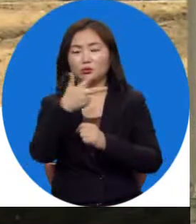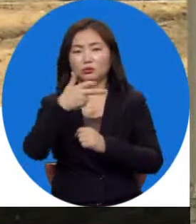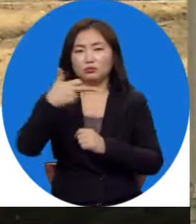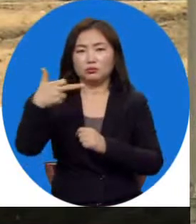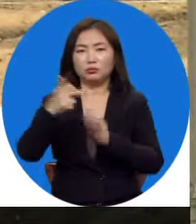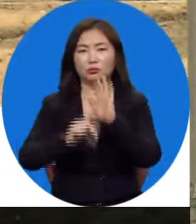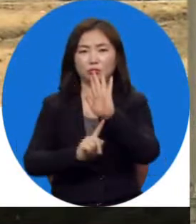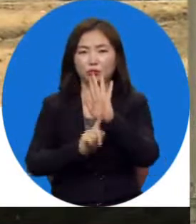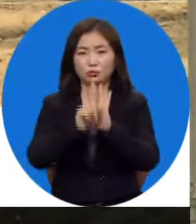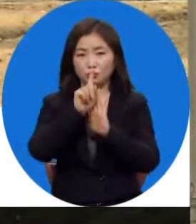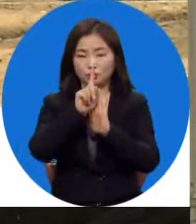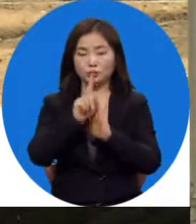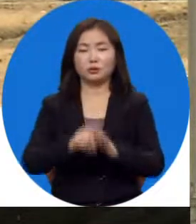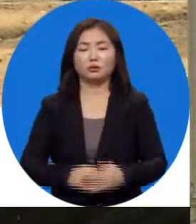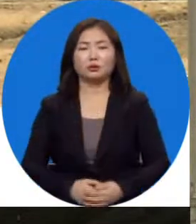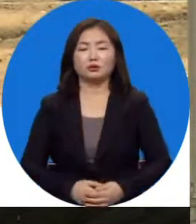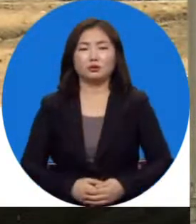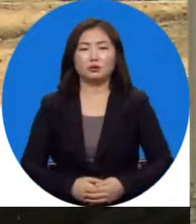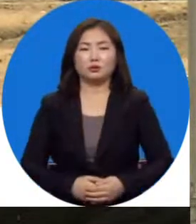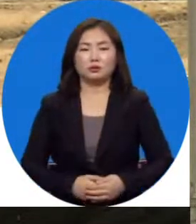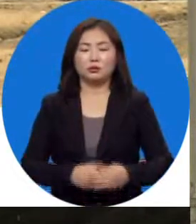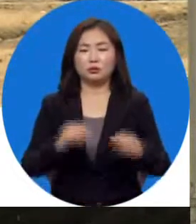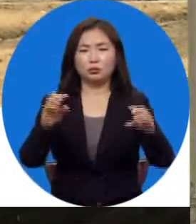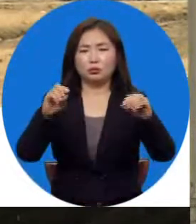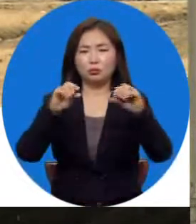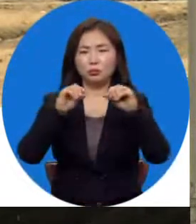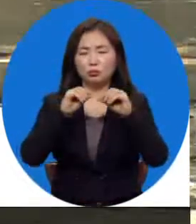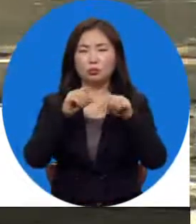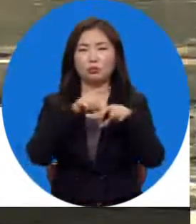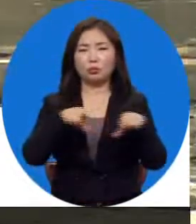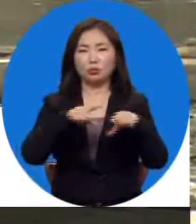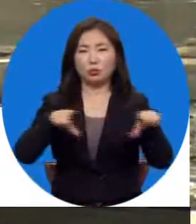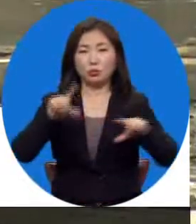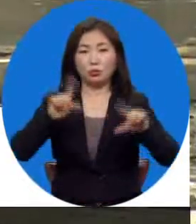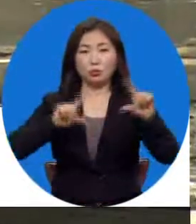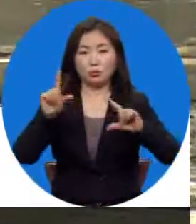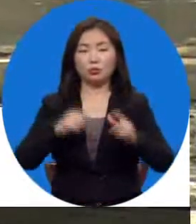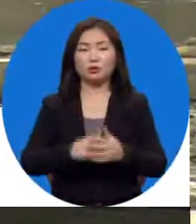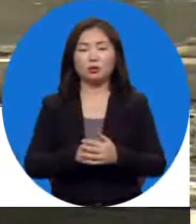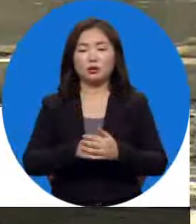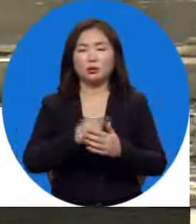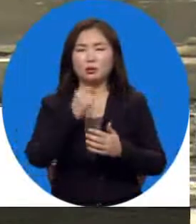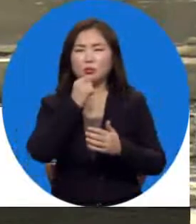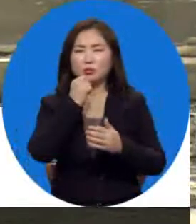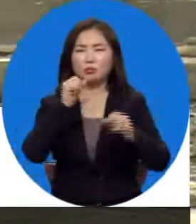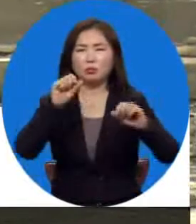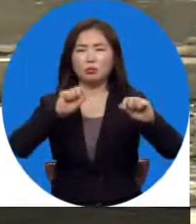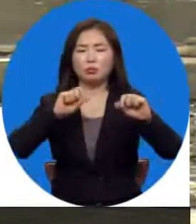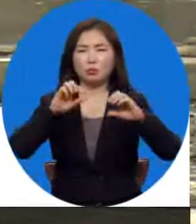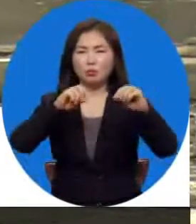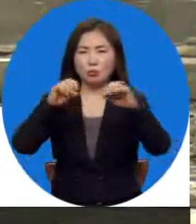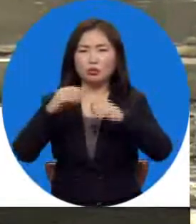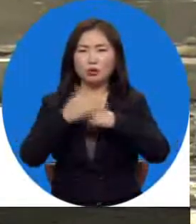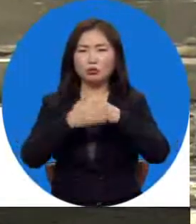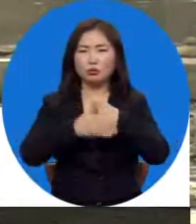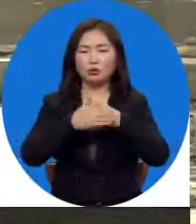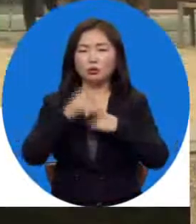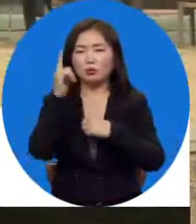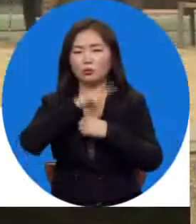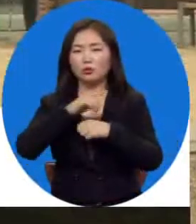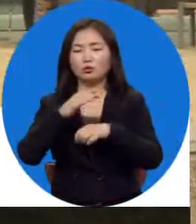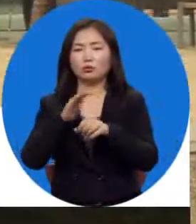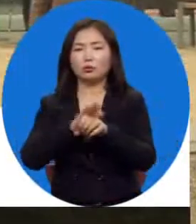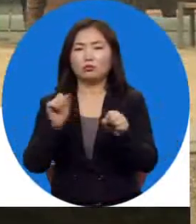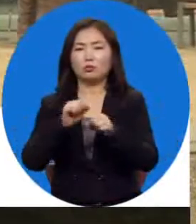칠곡 27도 까지 오르겠습니다 미세먼지 농도는 보통 수준 보이 겠고 초미세먼지 농도는 대구가 나쁜 경북은